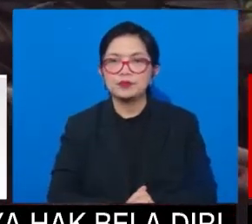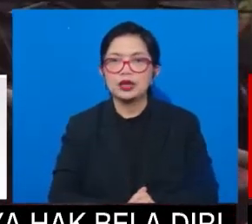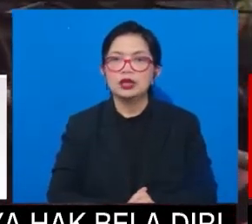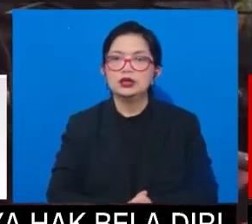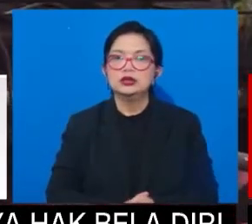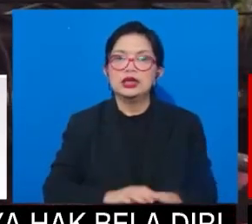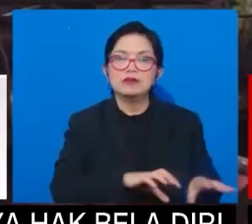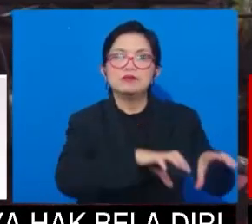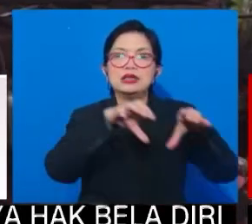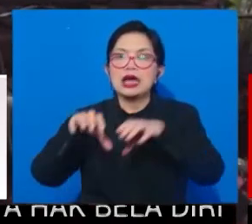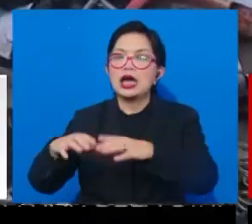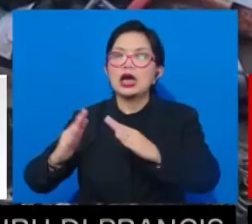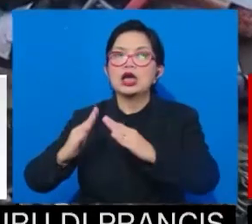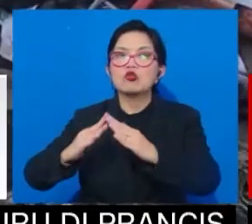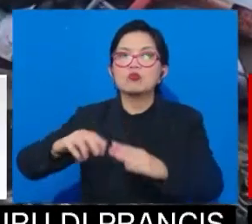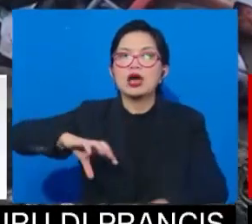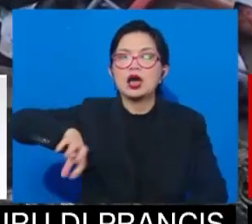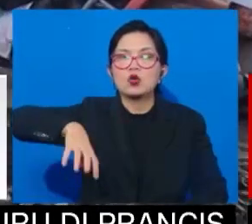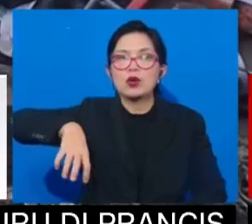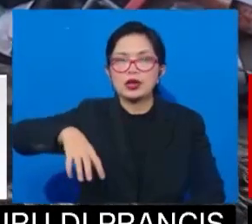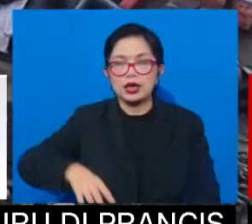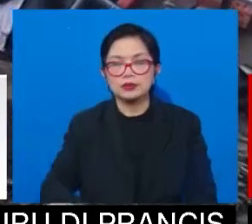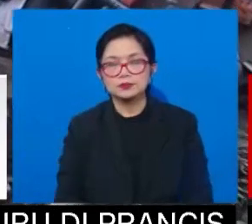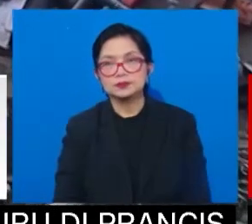di rumah kerabat mereka yang tidak terkena dampak.